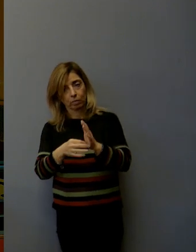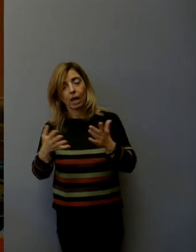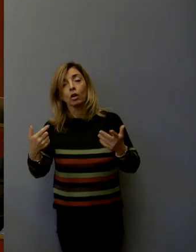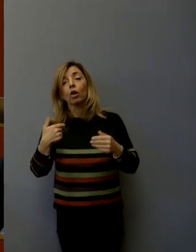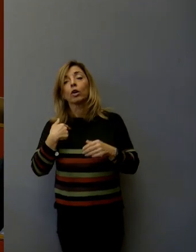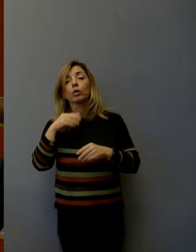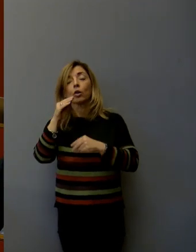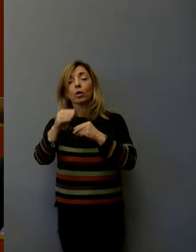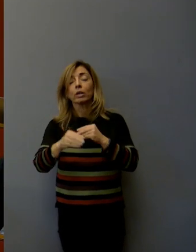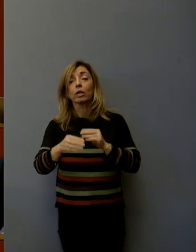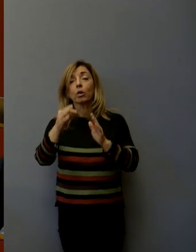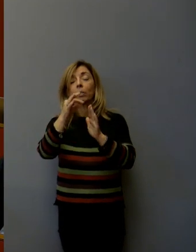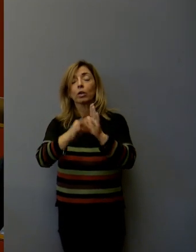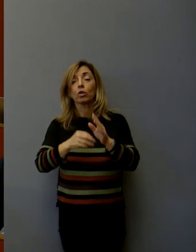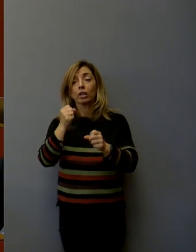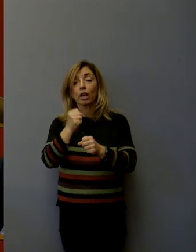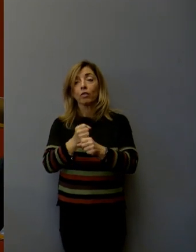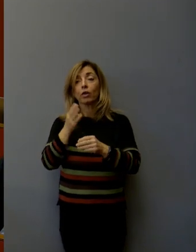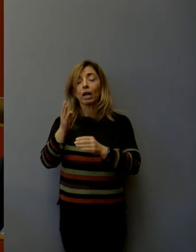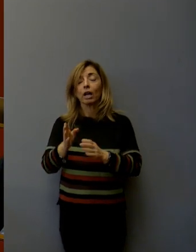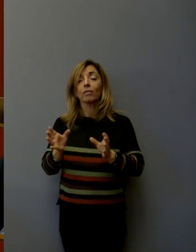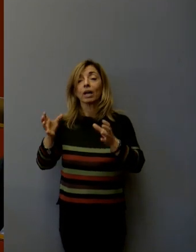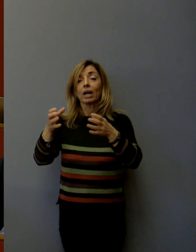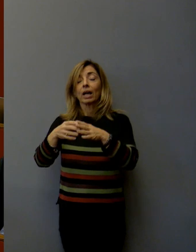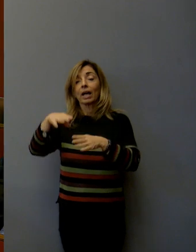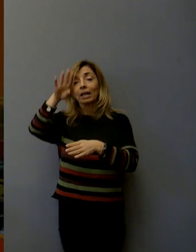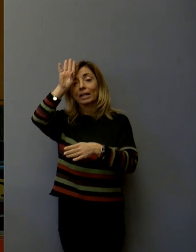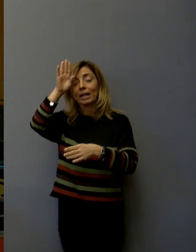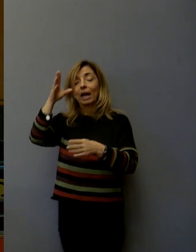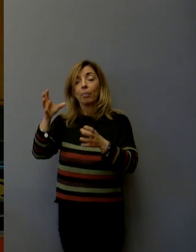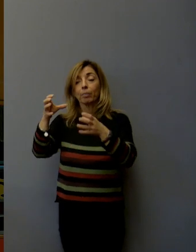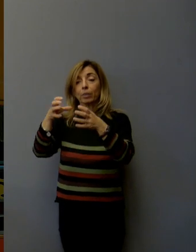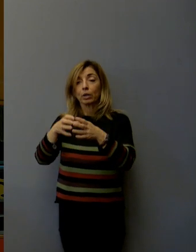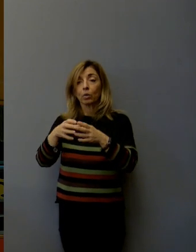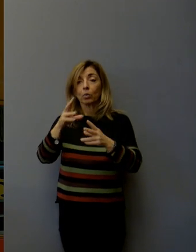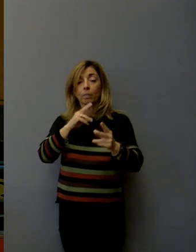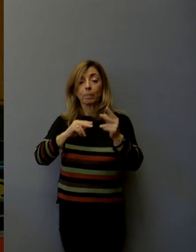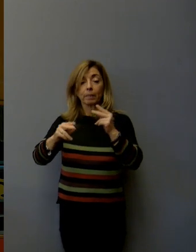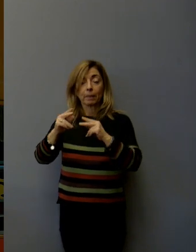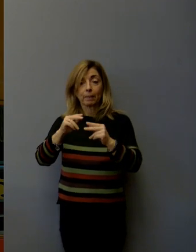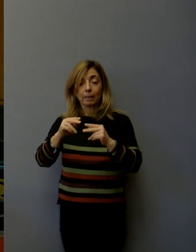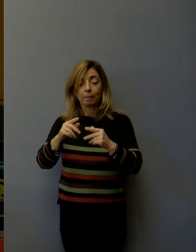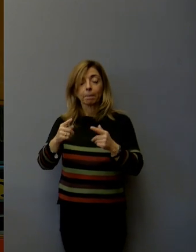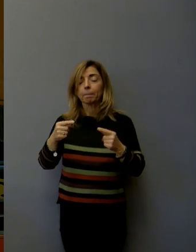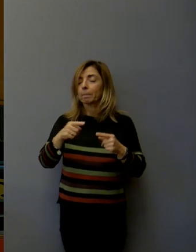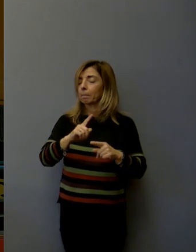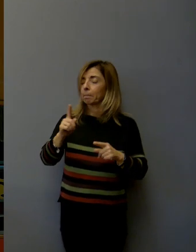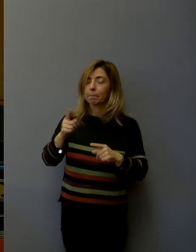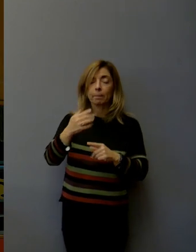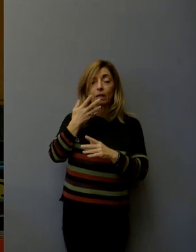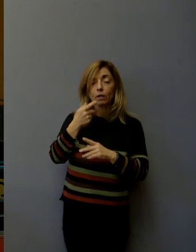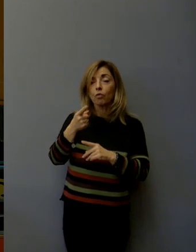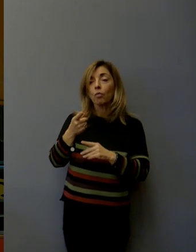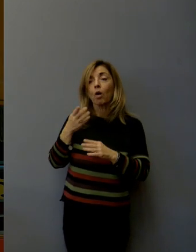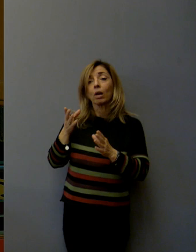lavori di poter andare in capigruppo per discutere le differenze fra Allora metto allora vuole se vuole andare in capigruppo